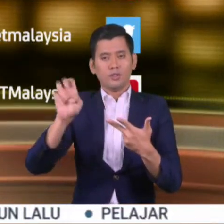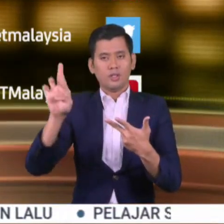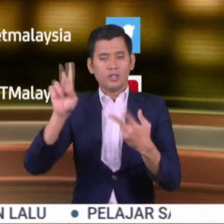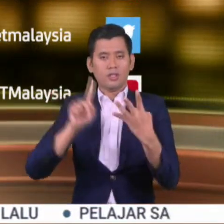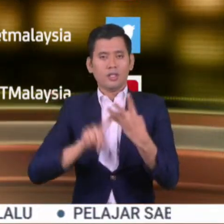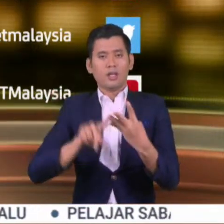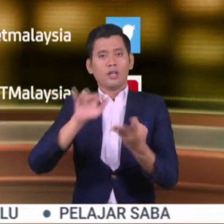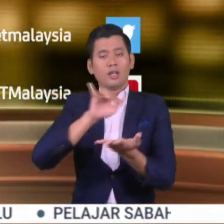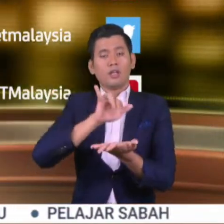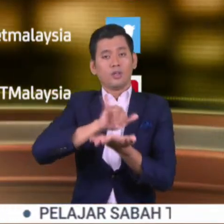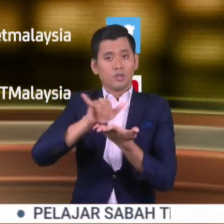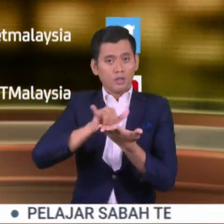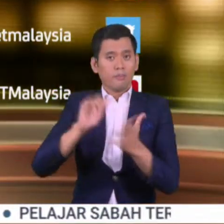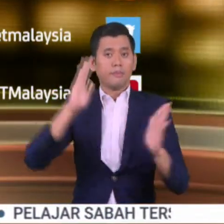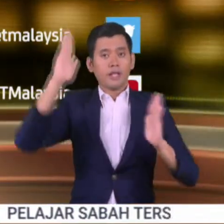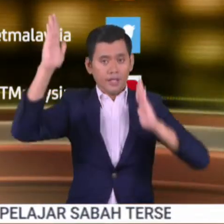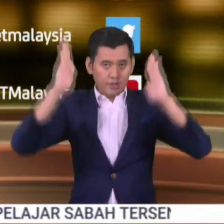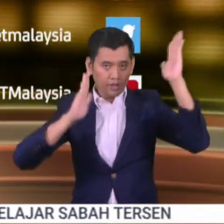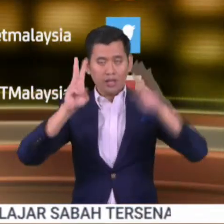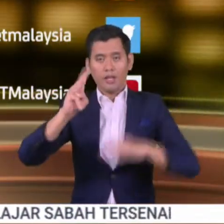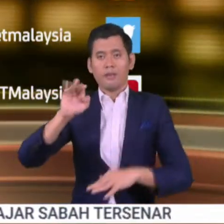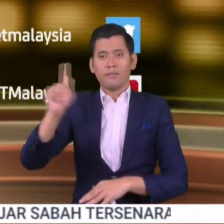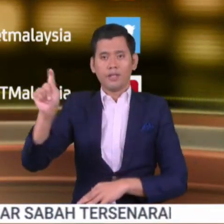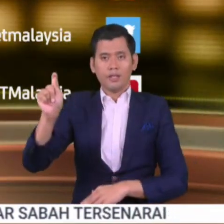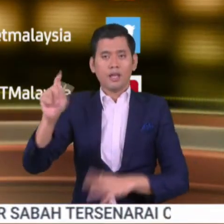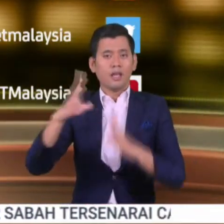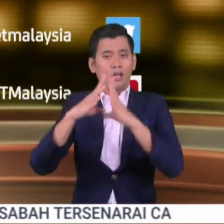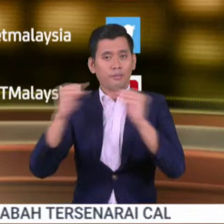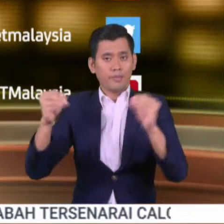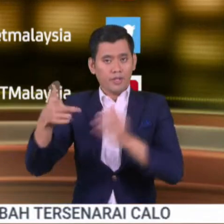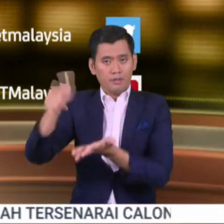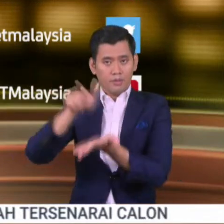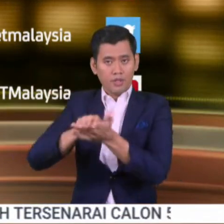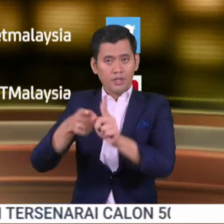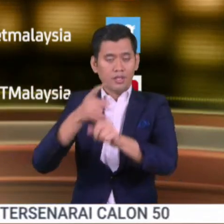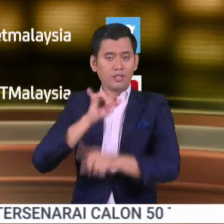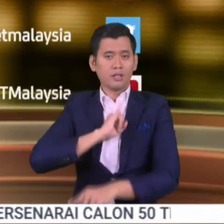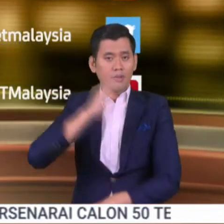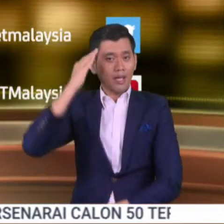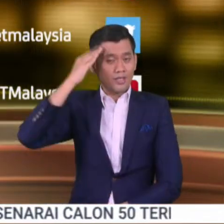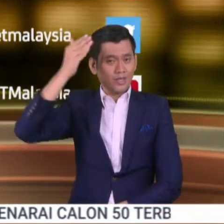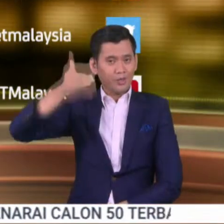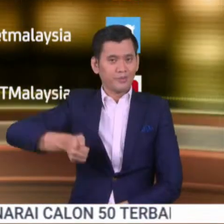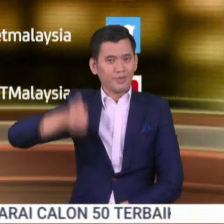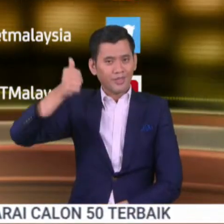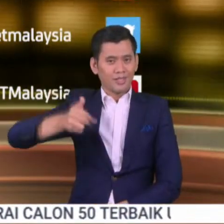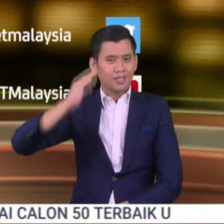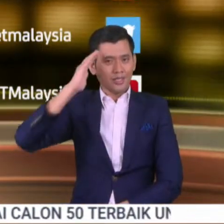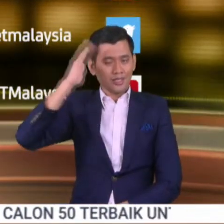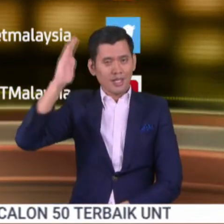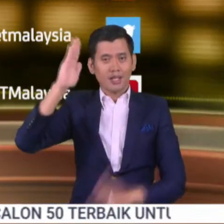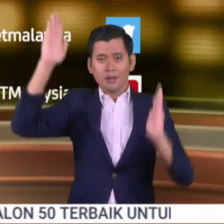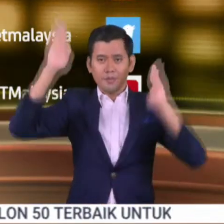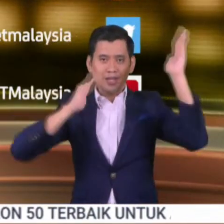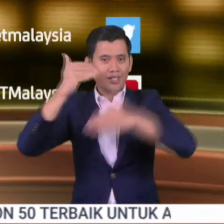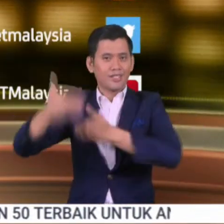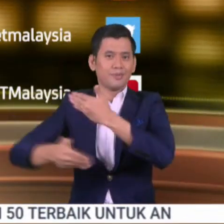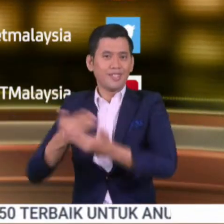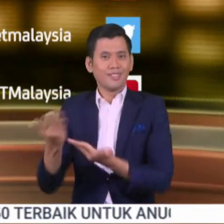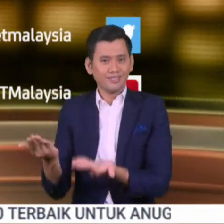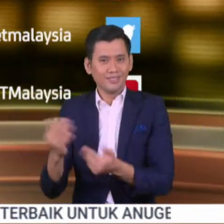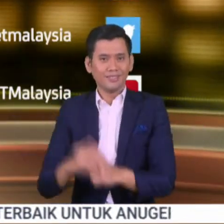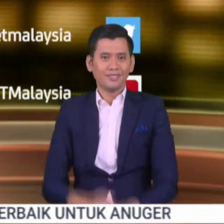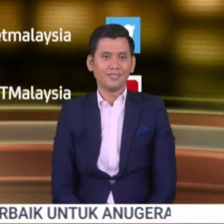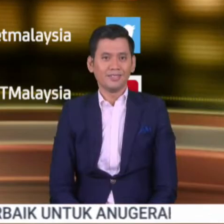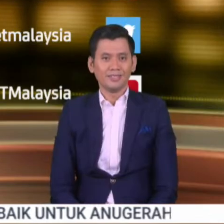serta YouTube rasmi Med Malaysia. Sekian daripada saya, Ruzamin Pilus. Assalamualaikum dan salam Malaysia Madani.